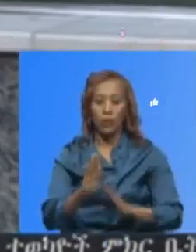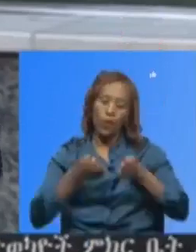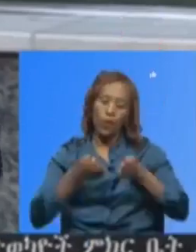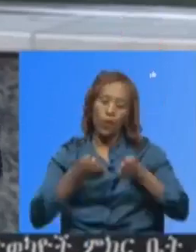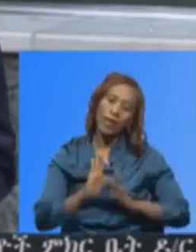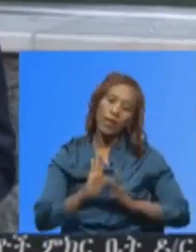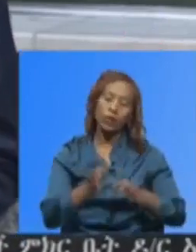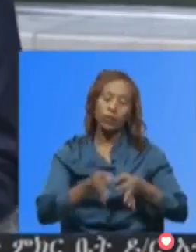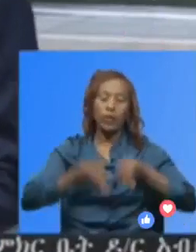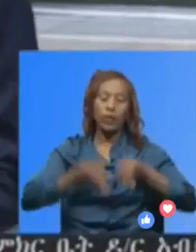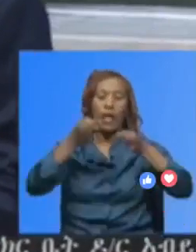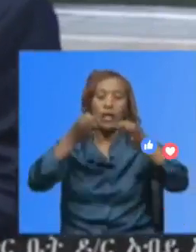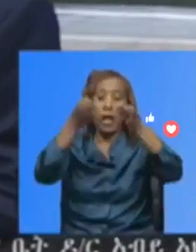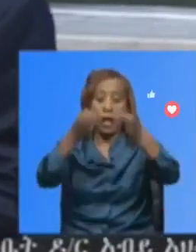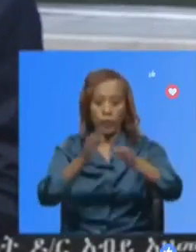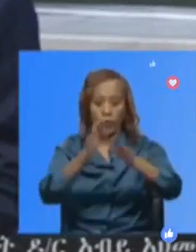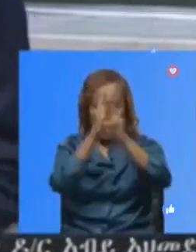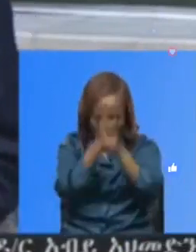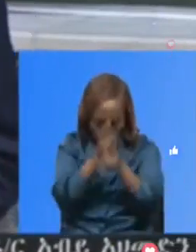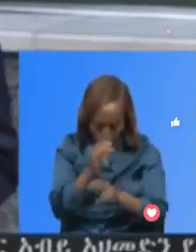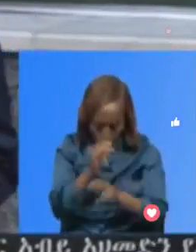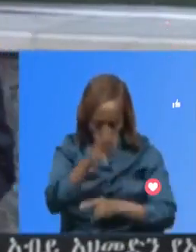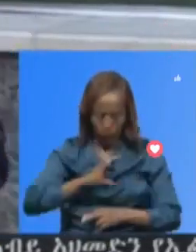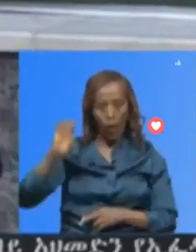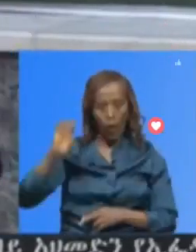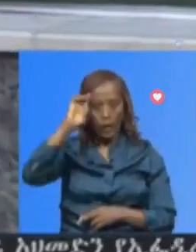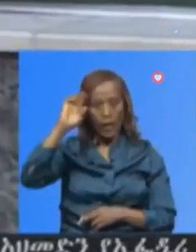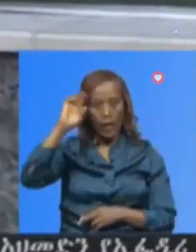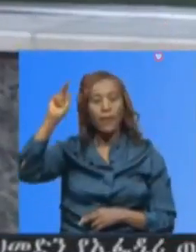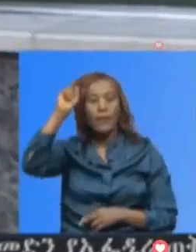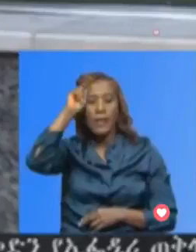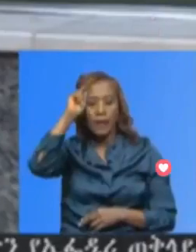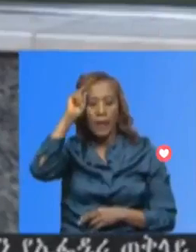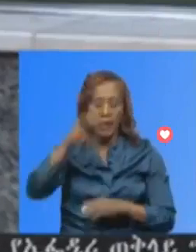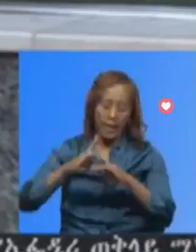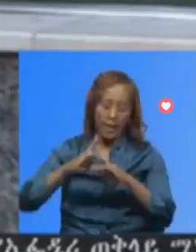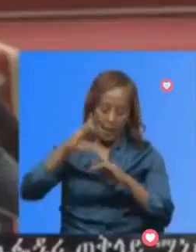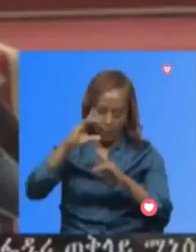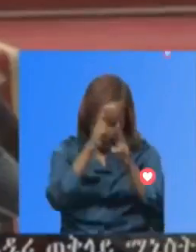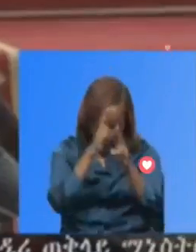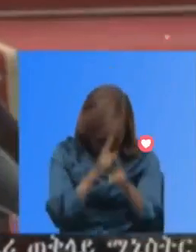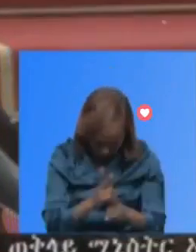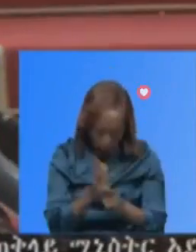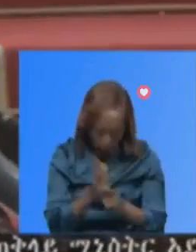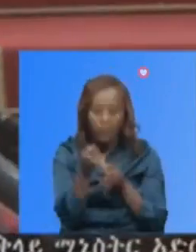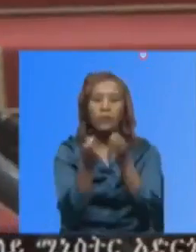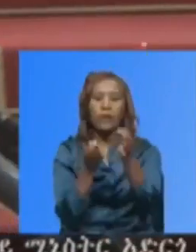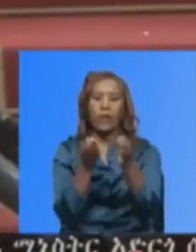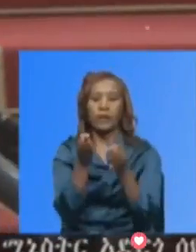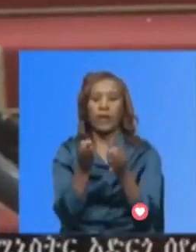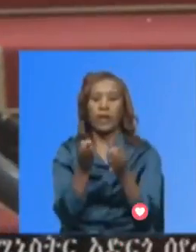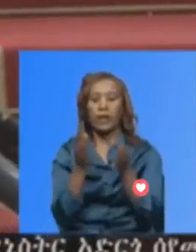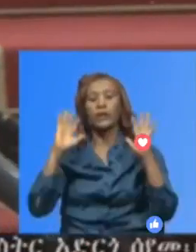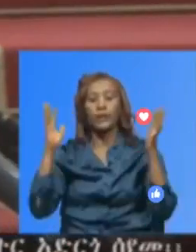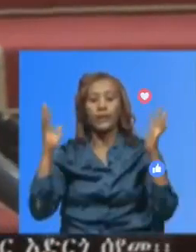በፈቃዳቸው ላሸጋገሩት ለክቡር አቶ ኃይለ ማርያም ደሳለኝ ከፍ ያለ አክብሮቴን እገልጻለሁ።